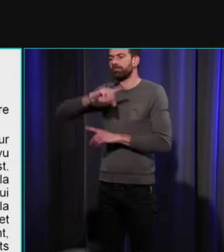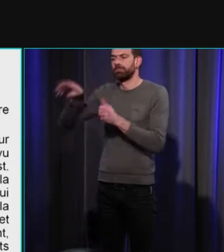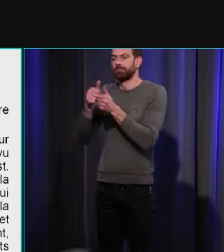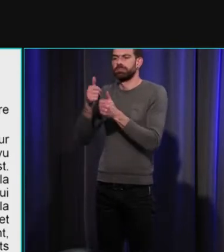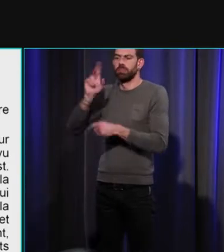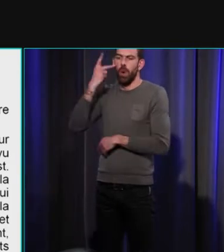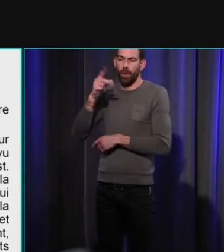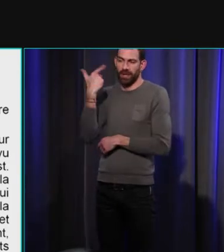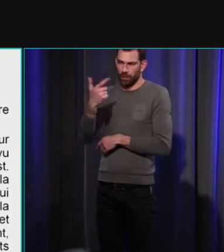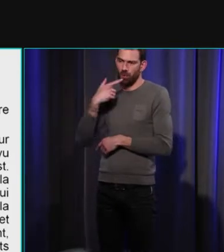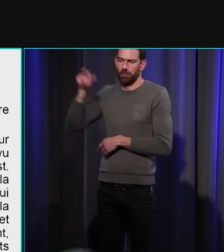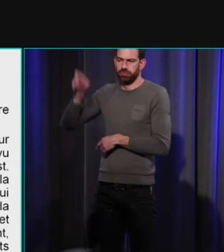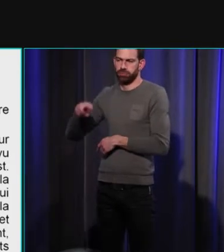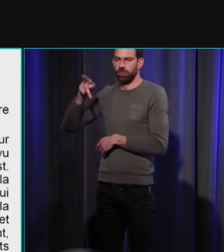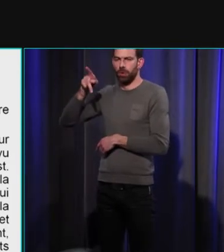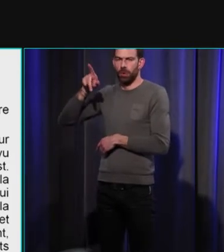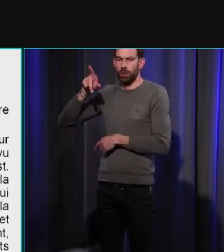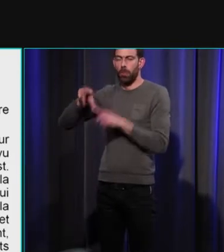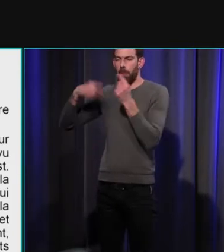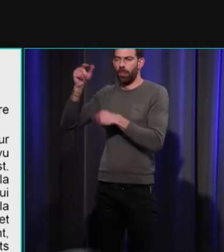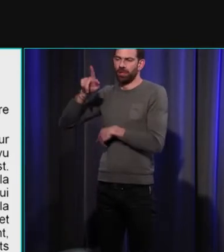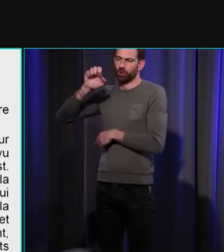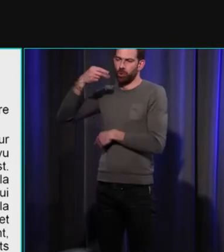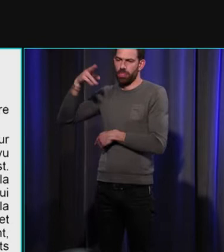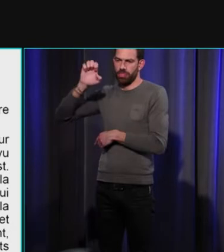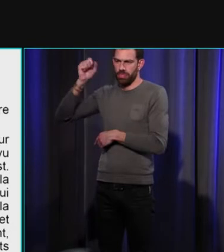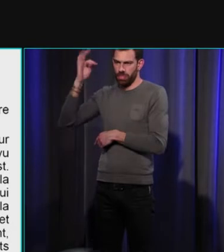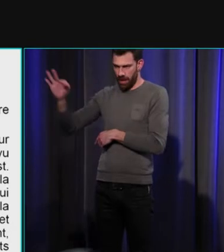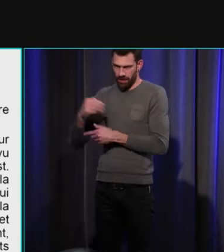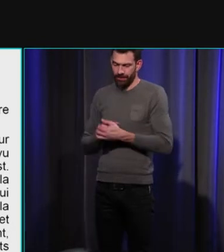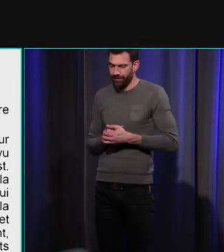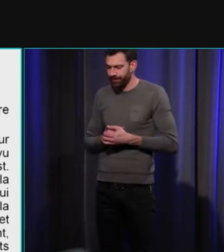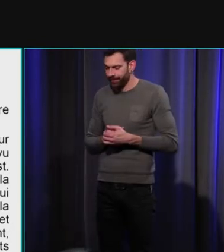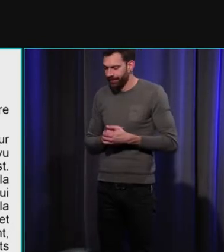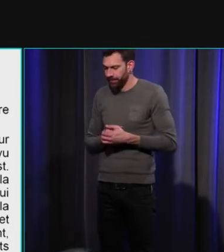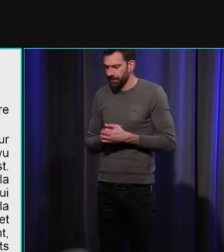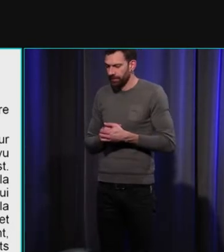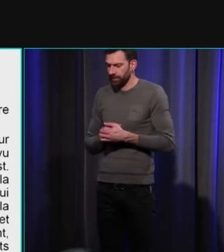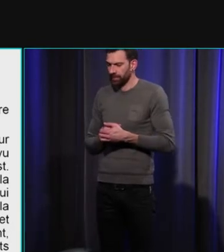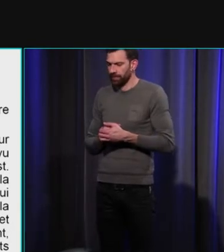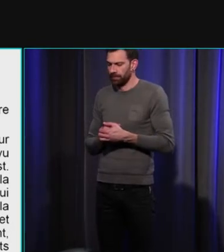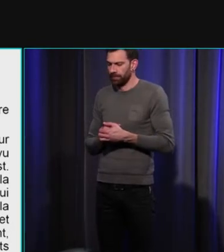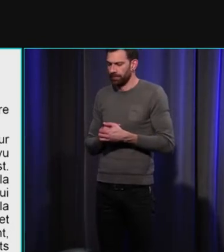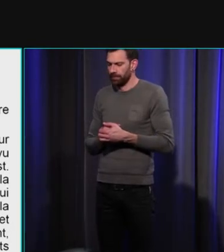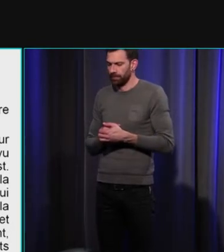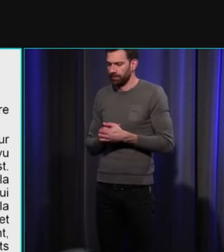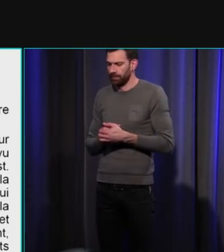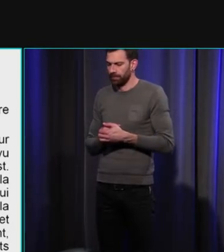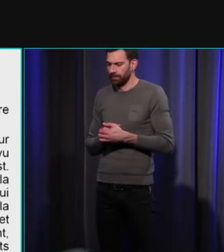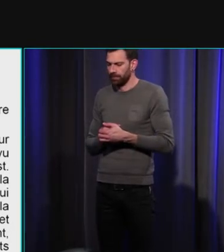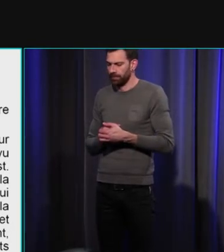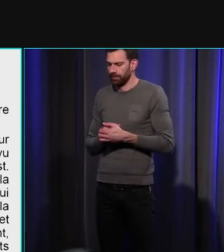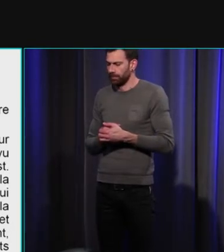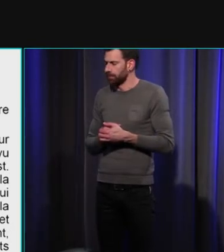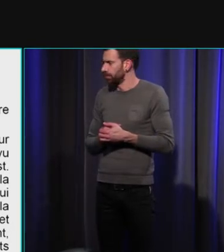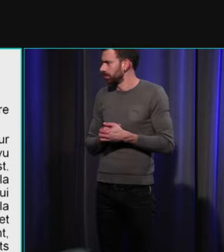façon était le responsable des crimes de son vieil ami thomas becket dont le roi d'angleterre gauthier map en gallois qui vit